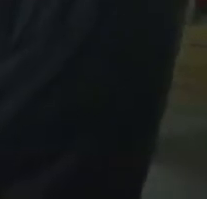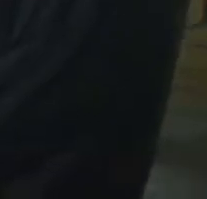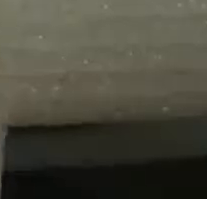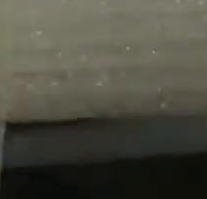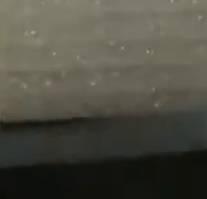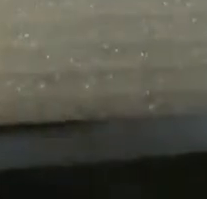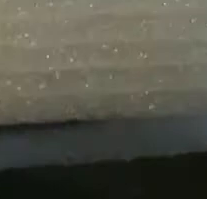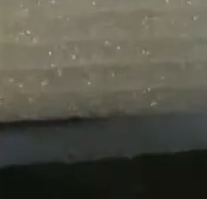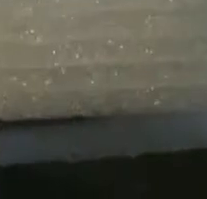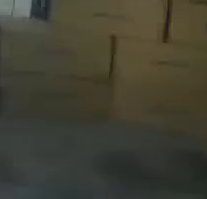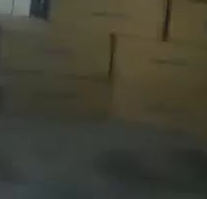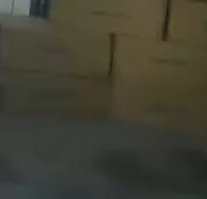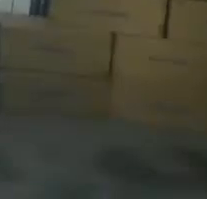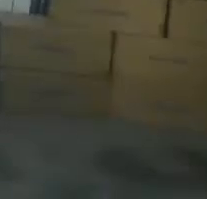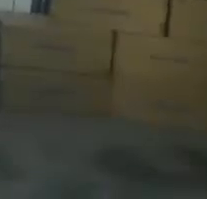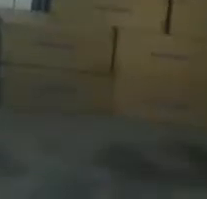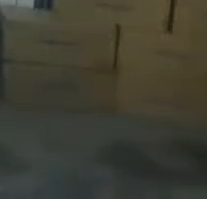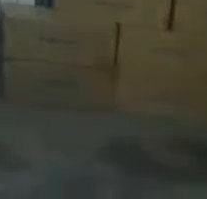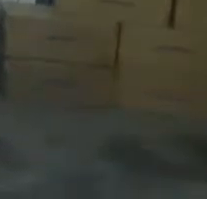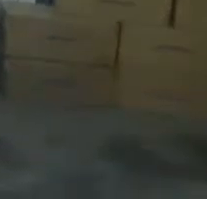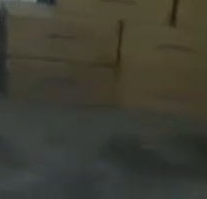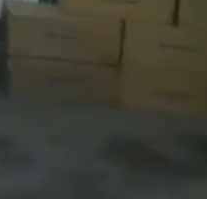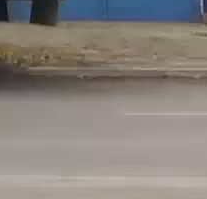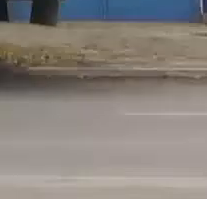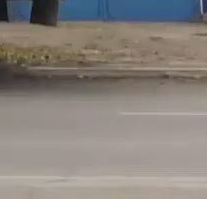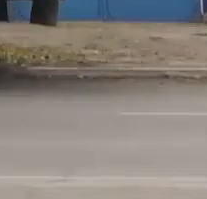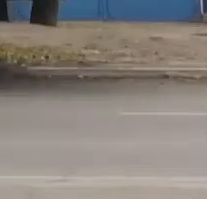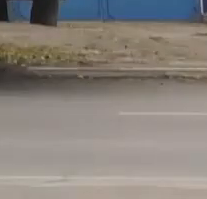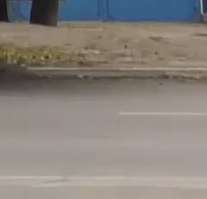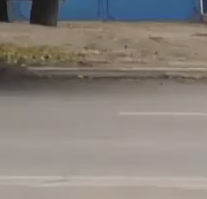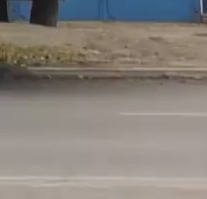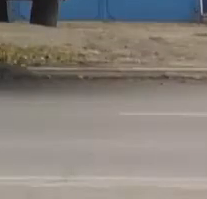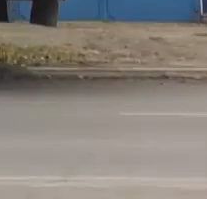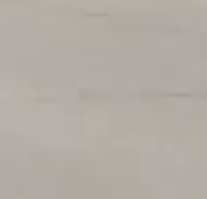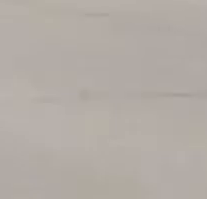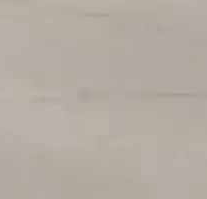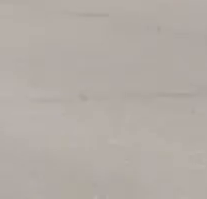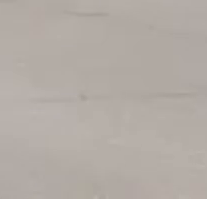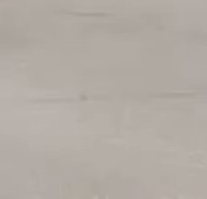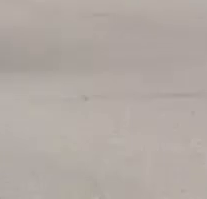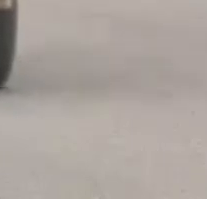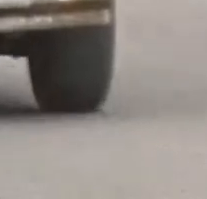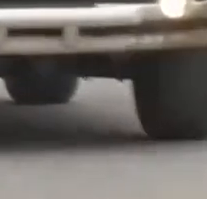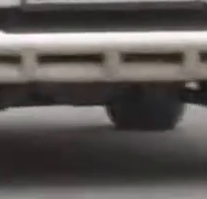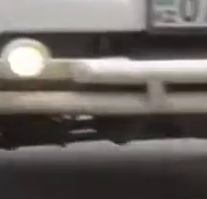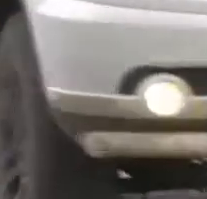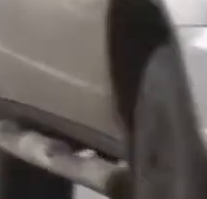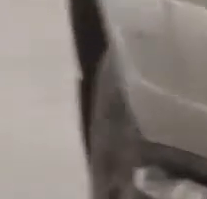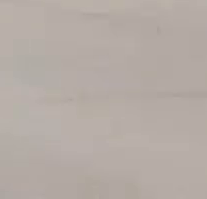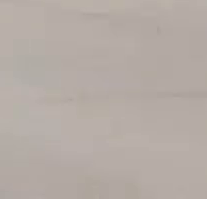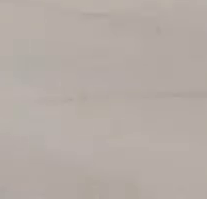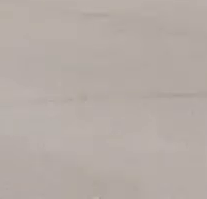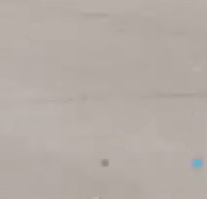конца года освещение появится еще на 71 улице. В городе Семи продолжается реализация проекта по модернизации